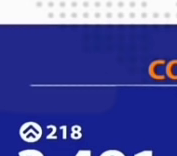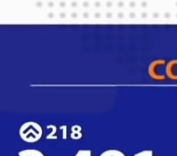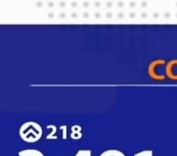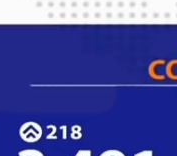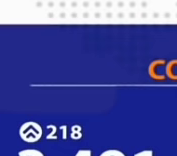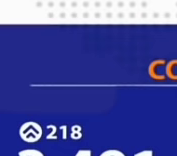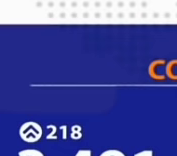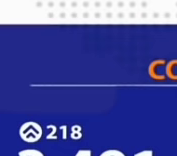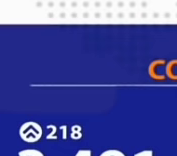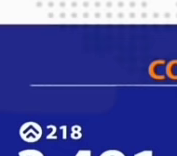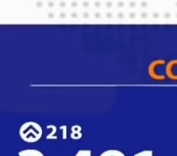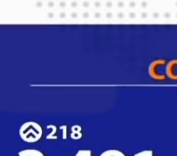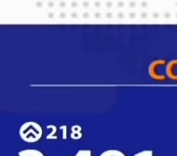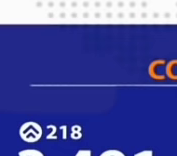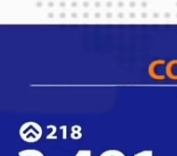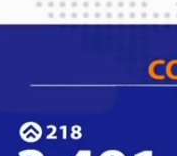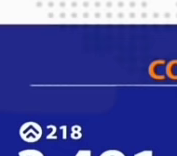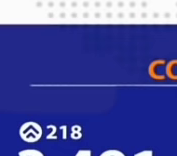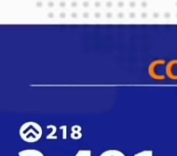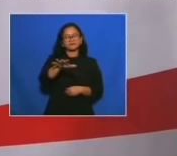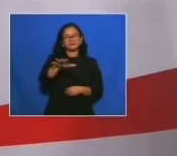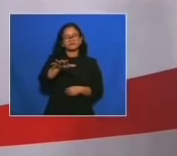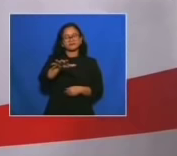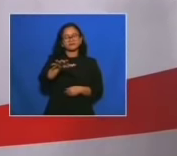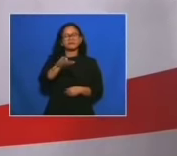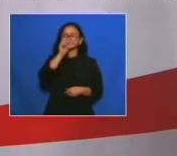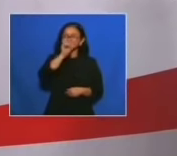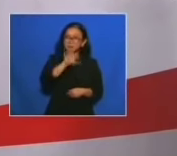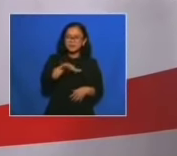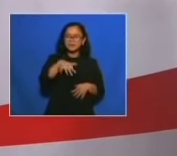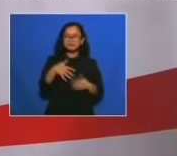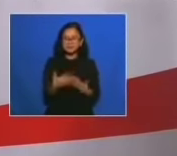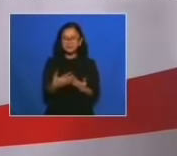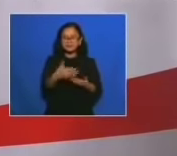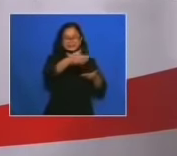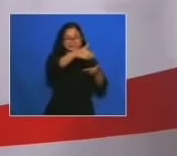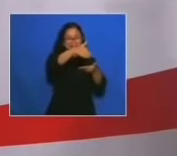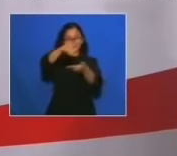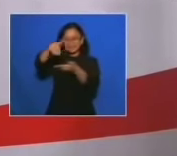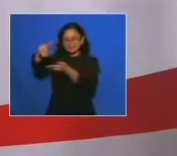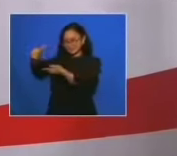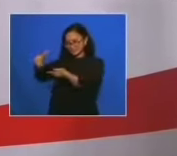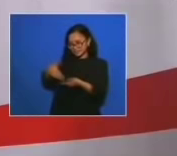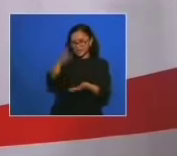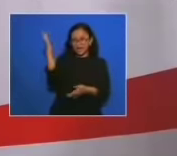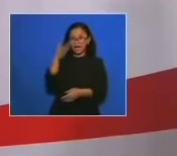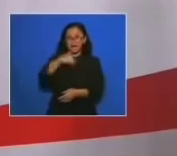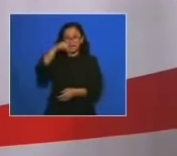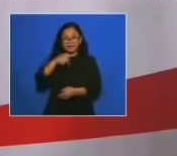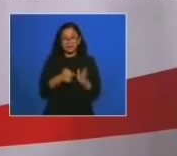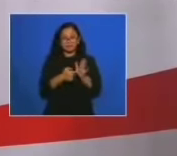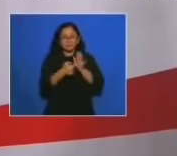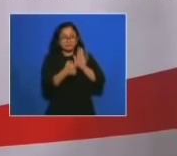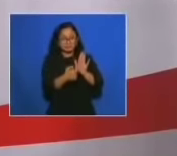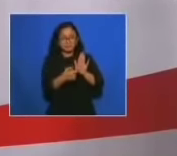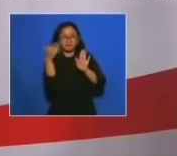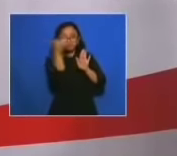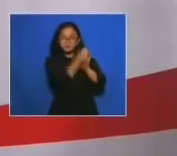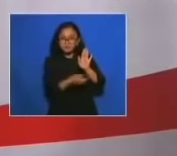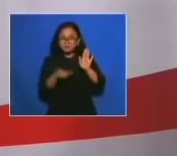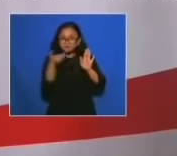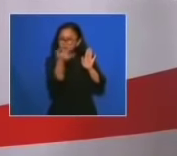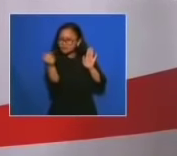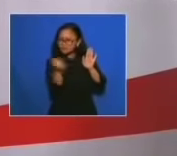sekali lagi gambaran yang real dari data yang kita dapatkan pada hari ini